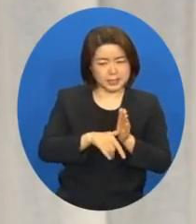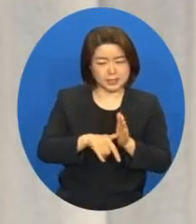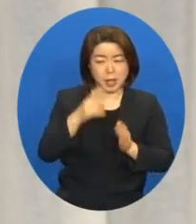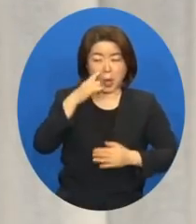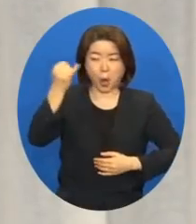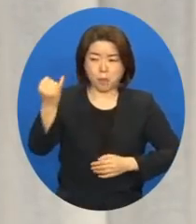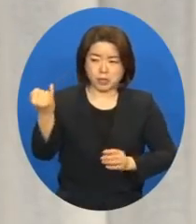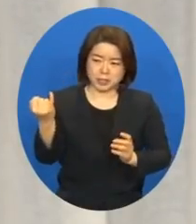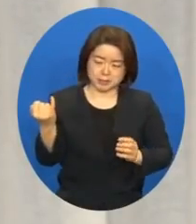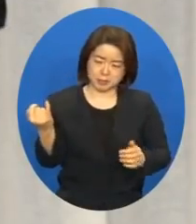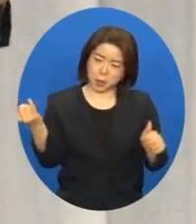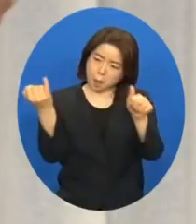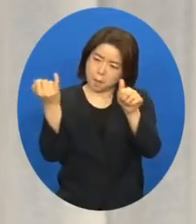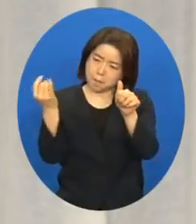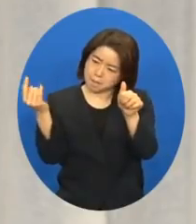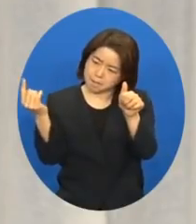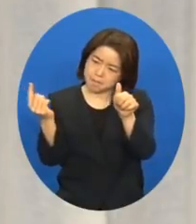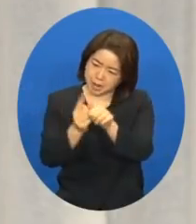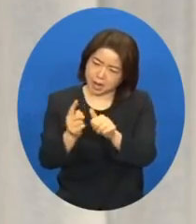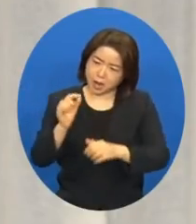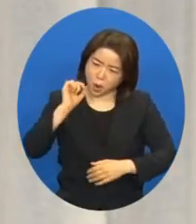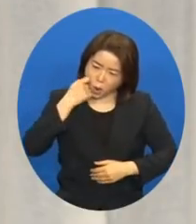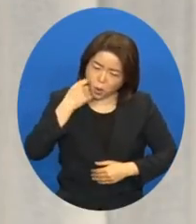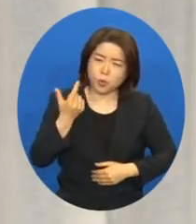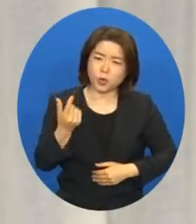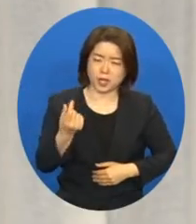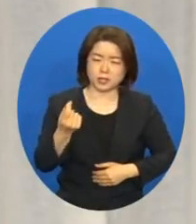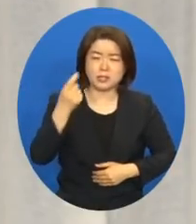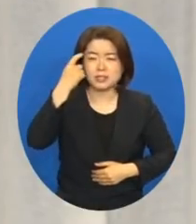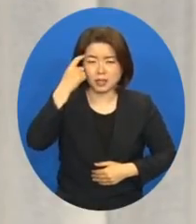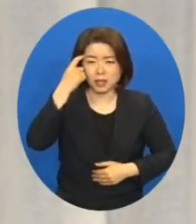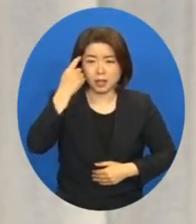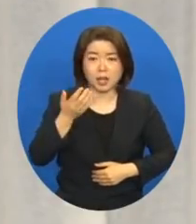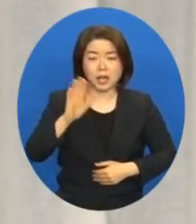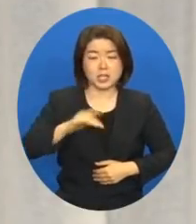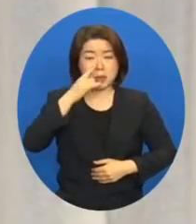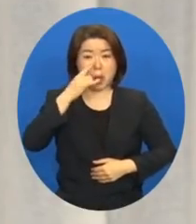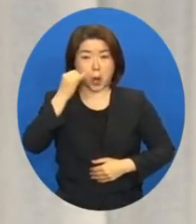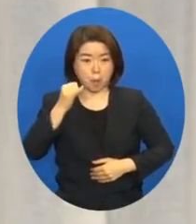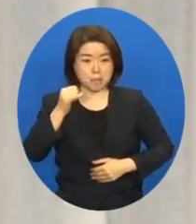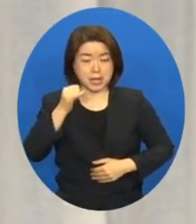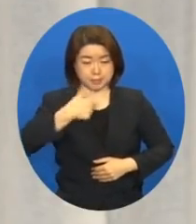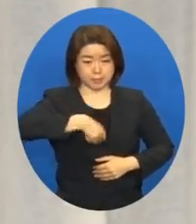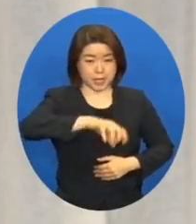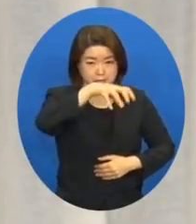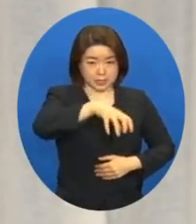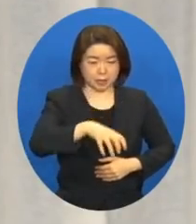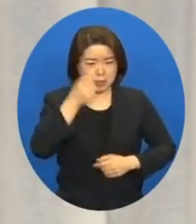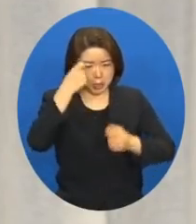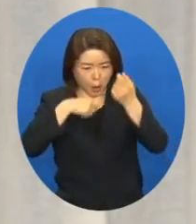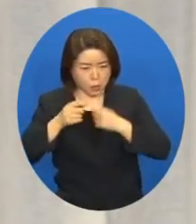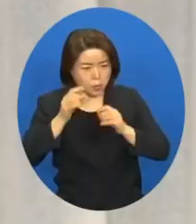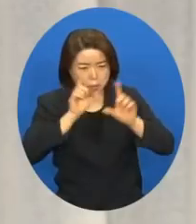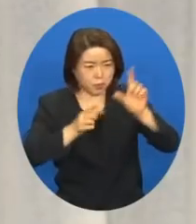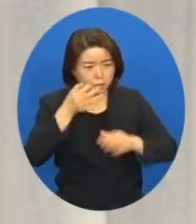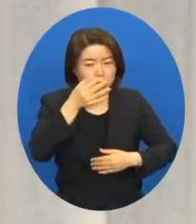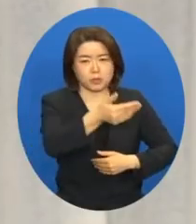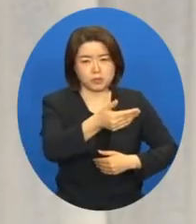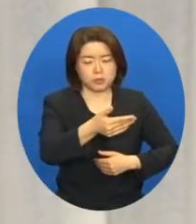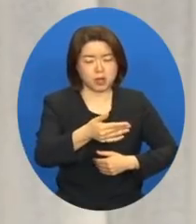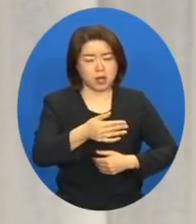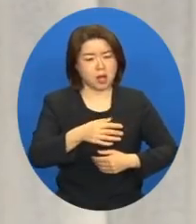들었다고 그랬습니다. 어머니는 울지 않으셨어요. 중국으로 가는 아들의 마음에 부담을 주고 싶지